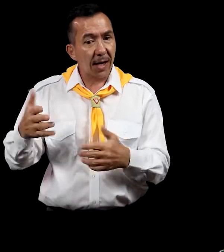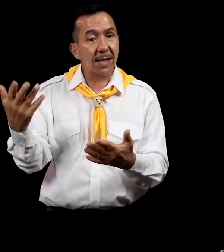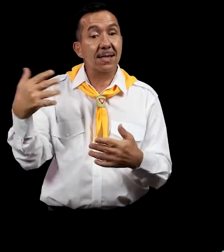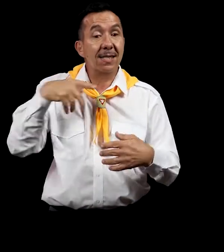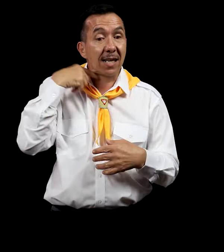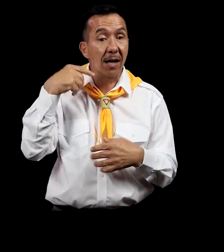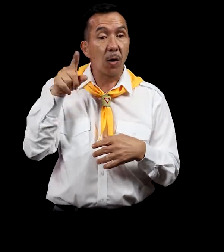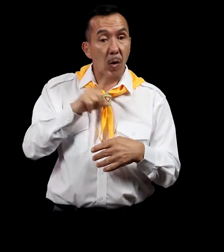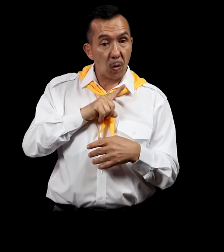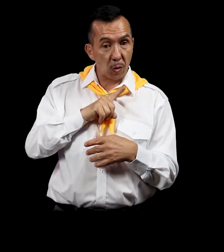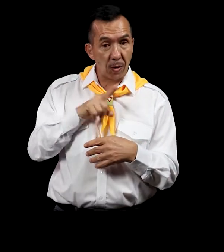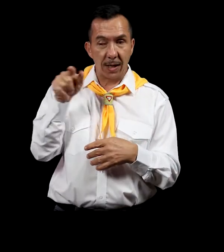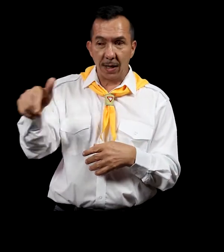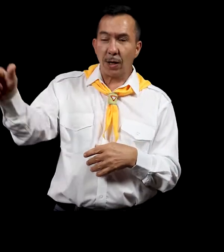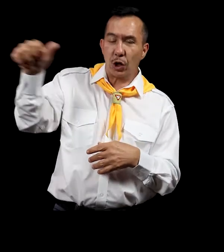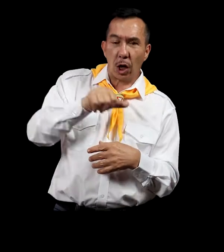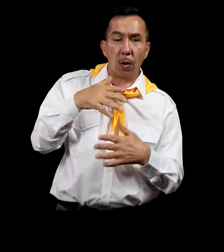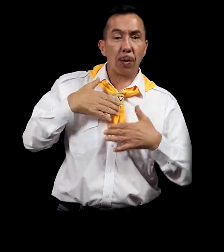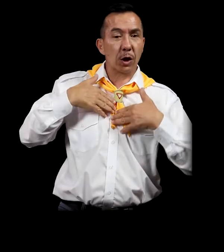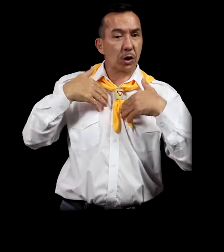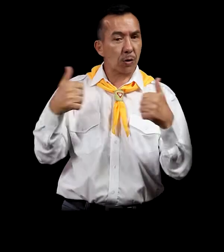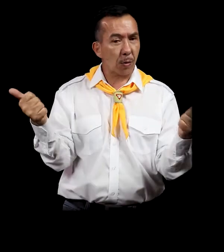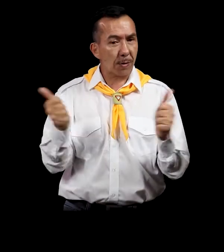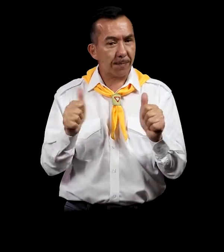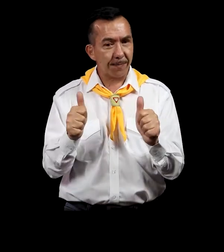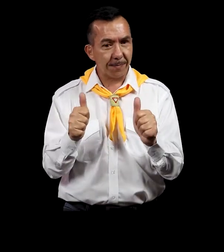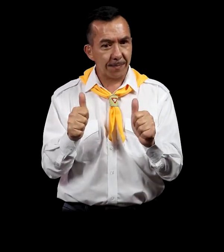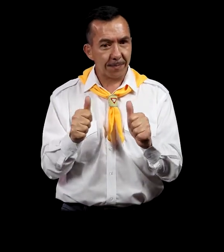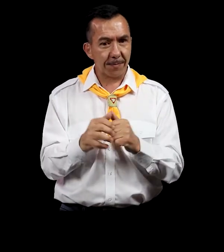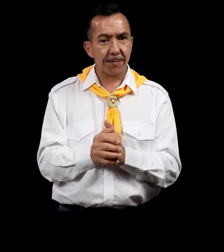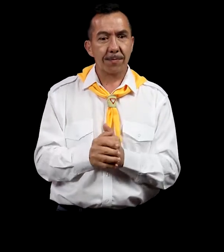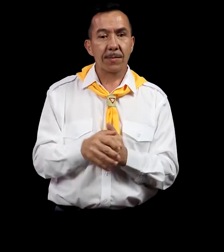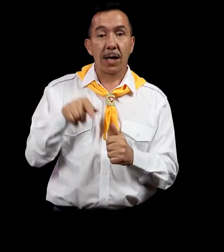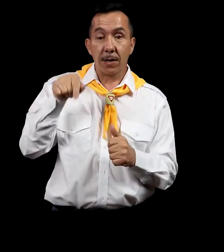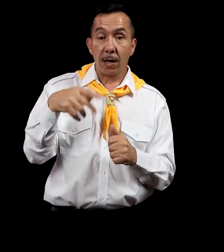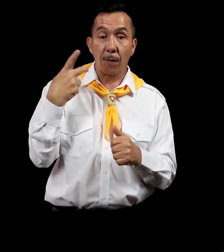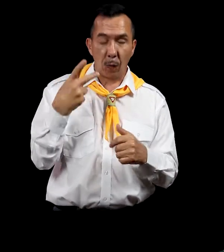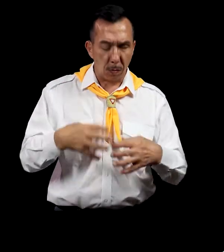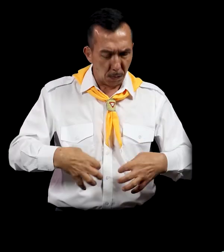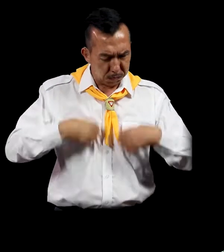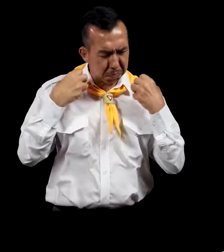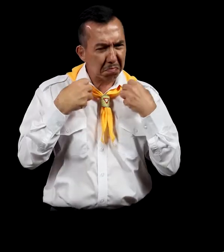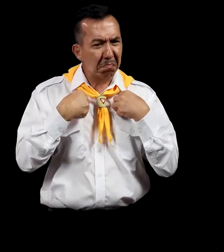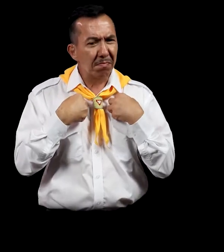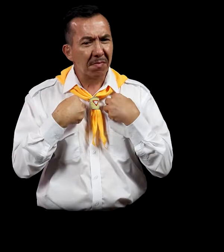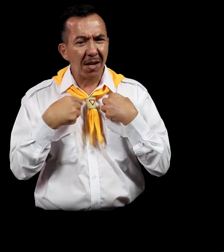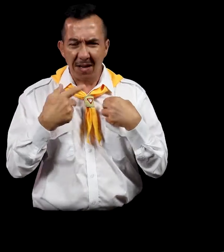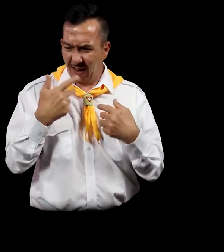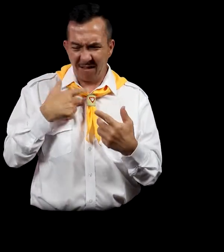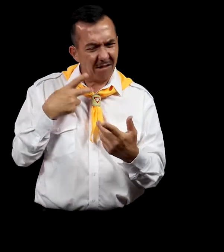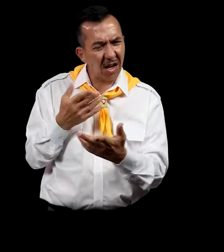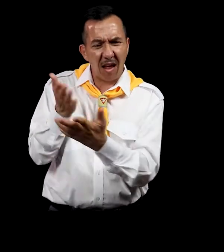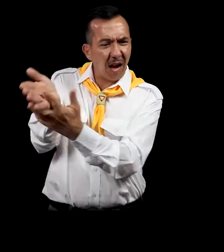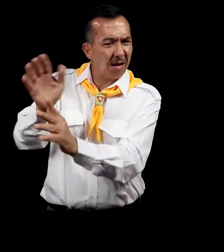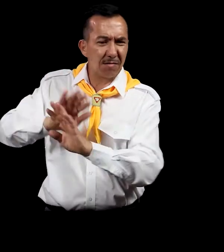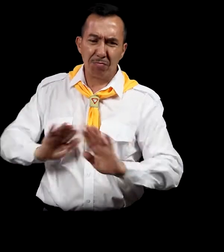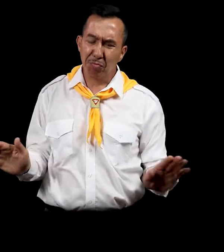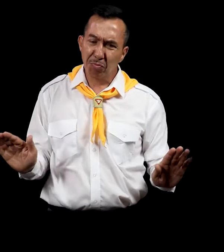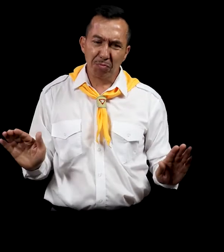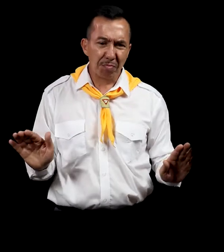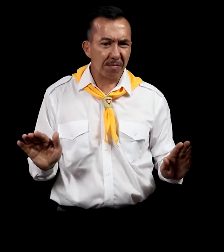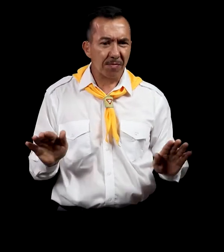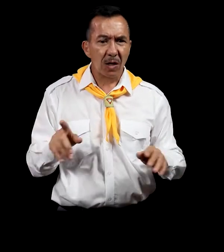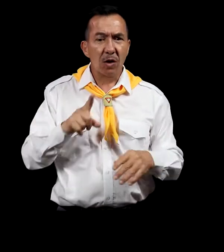omdat hy hom gesond terug gekry het. En hy het kwaad geword en wil nie binne gaan